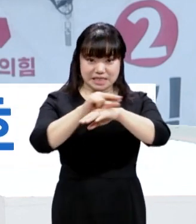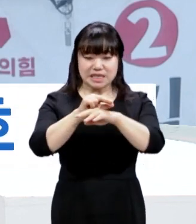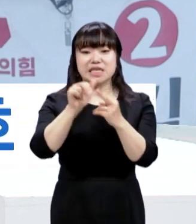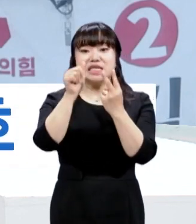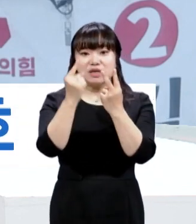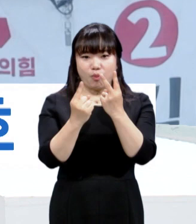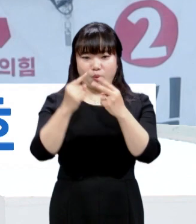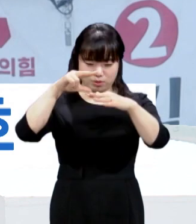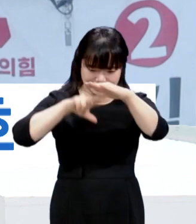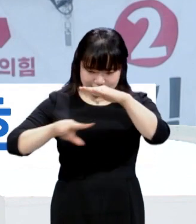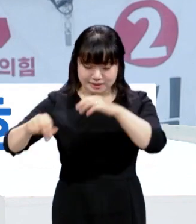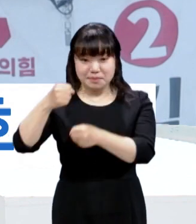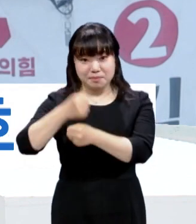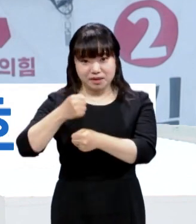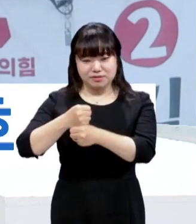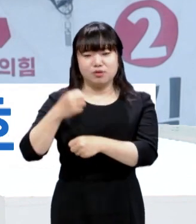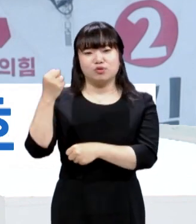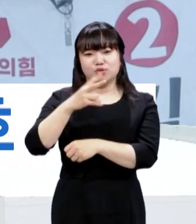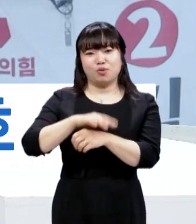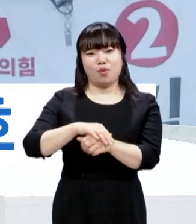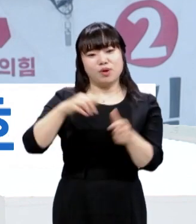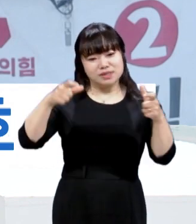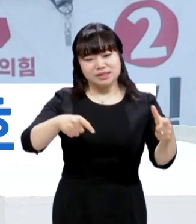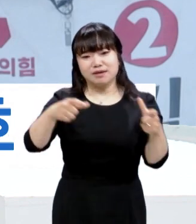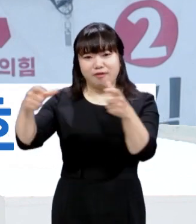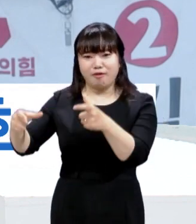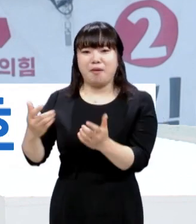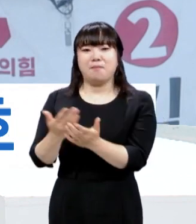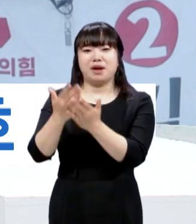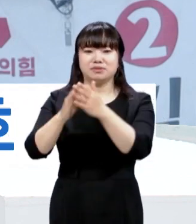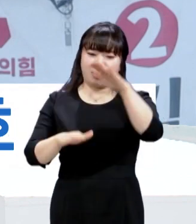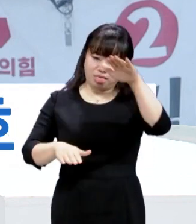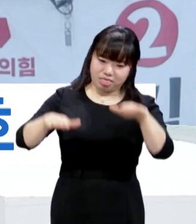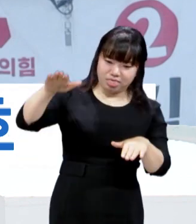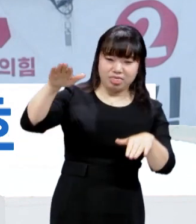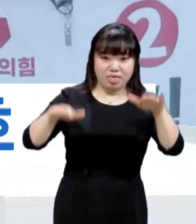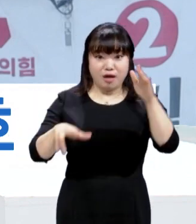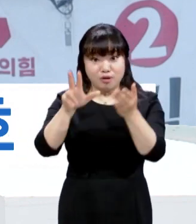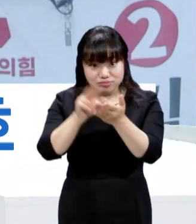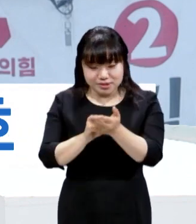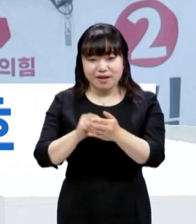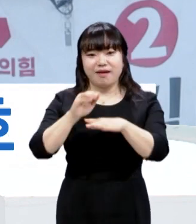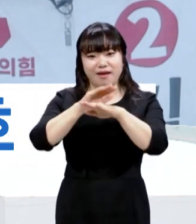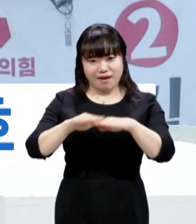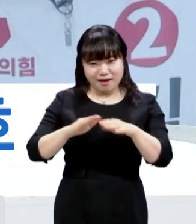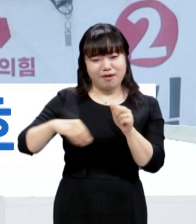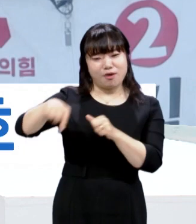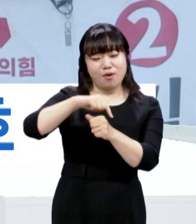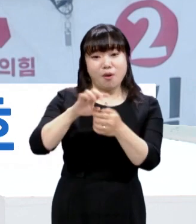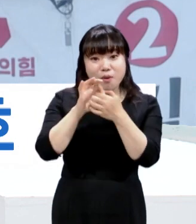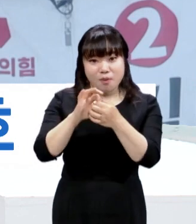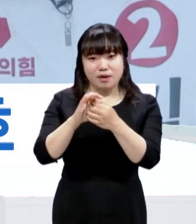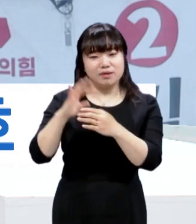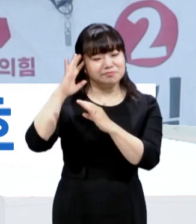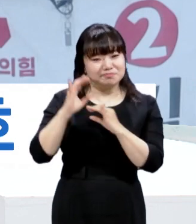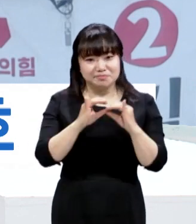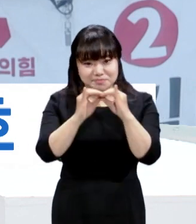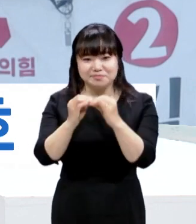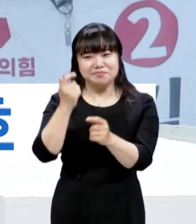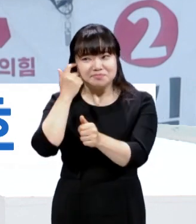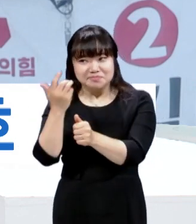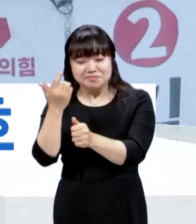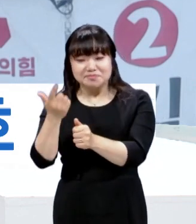간지 하와와 이 점점 벌어지고 있는 지역 내 발전 격차 해소 방안 등 지역 발전 현안에 대한 공통 지리가